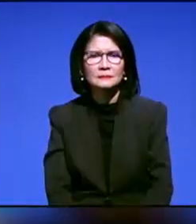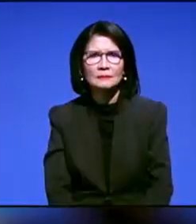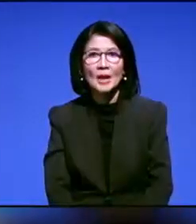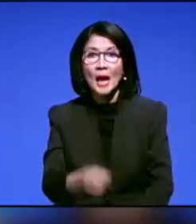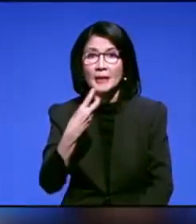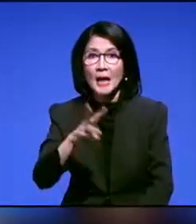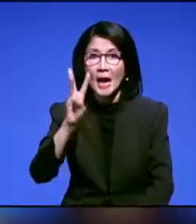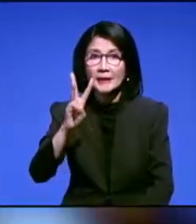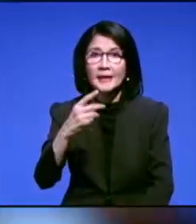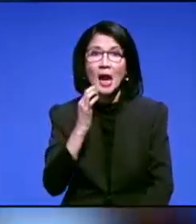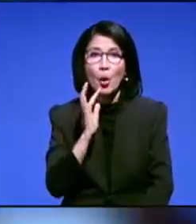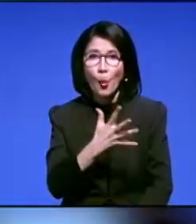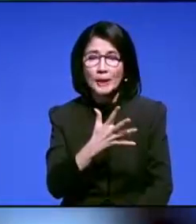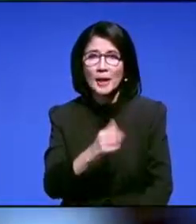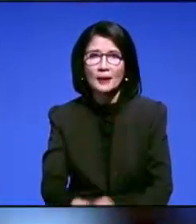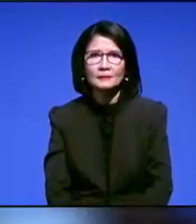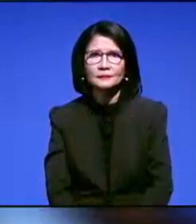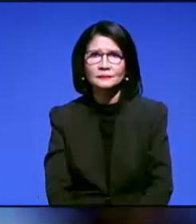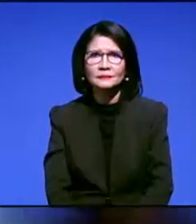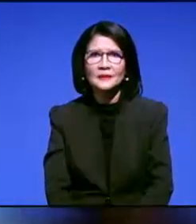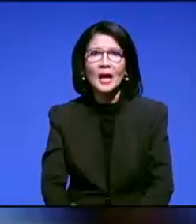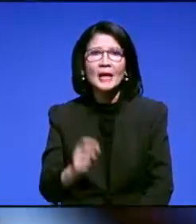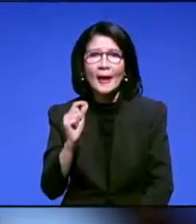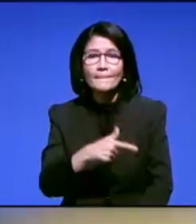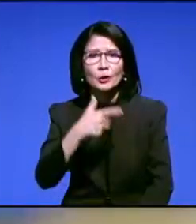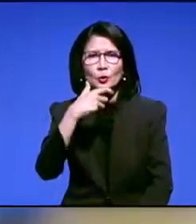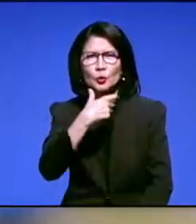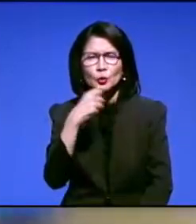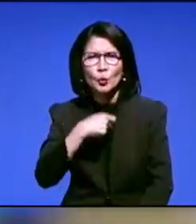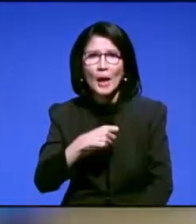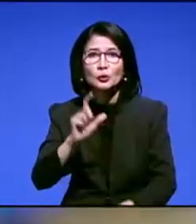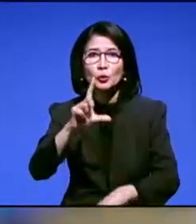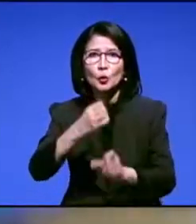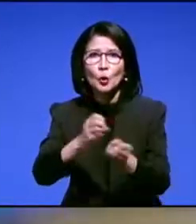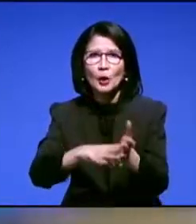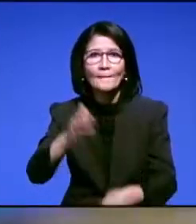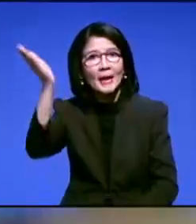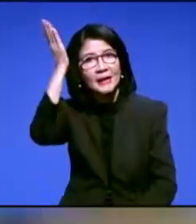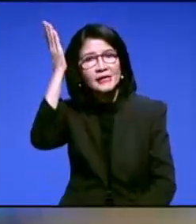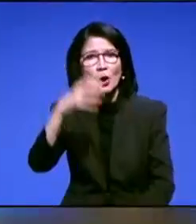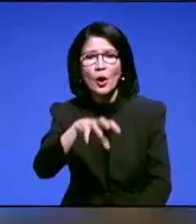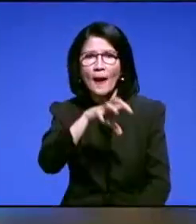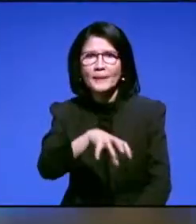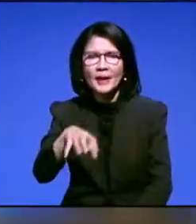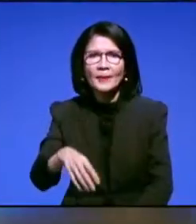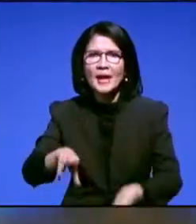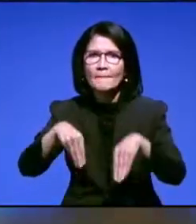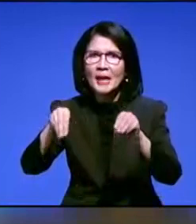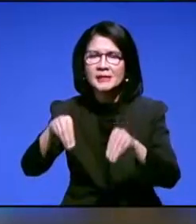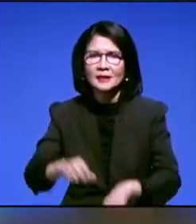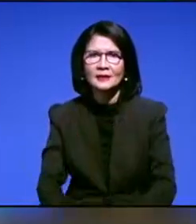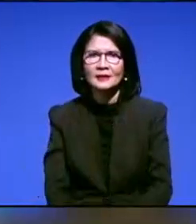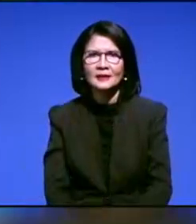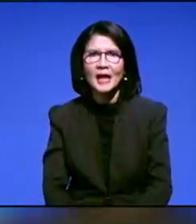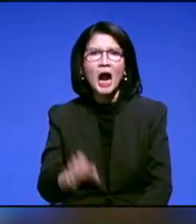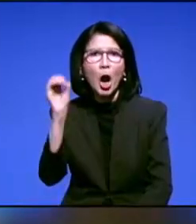Ada tiga jenis warna yang tertera di layar. Biru tua menandakan bahan logam, hijau benda-benda anorganik atau plastik,